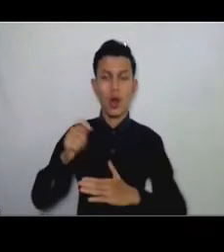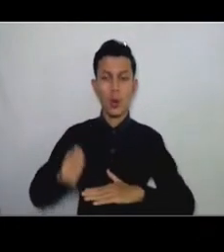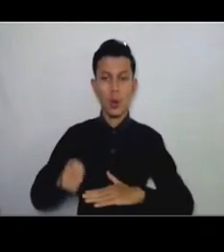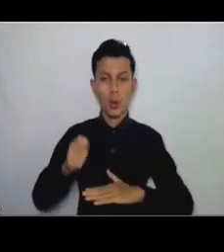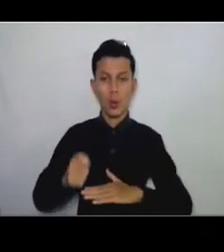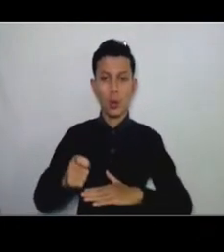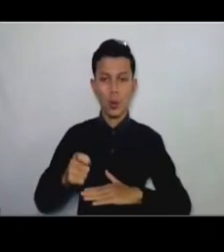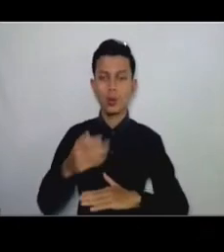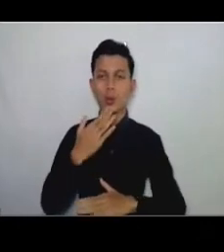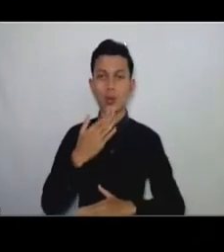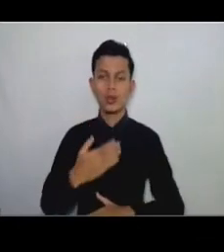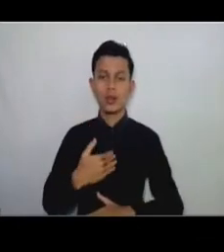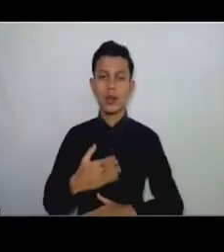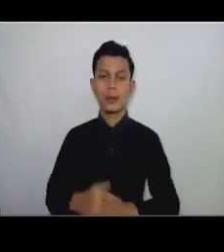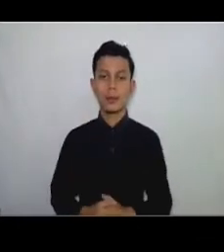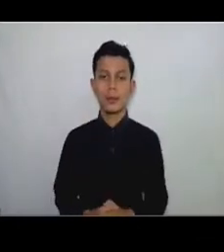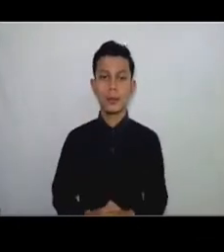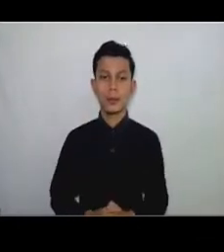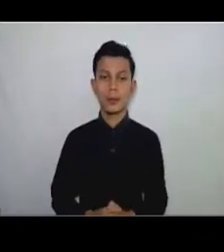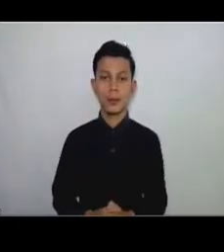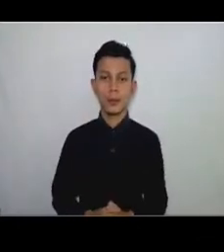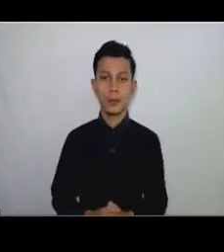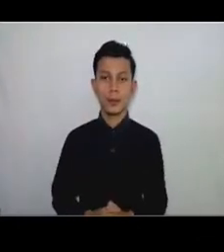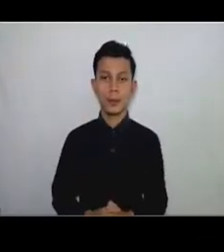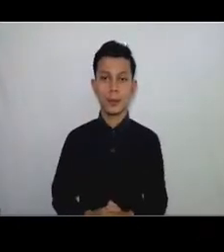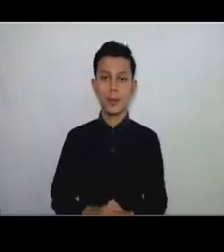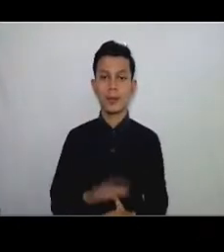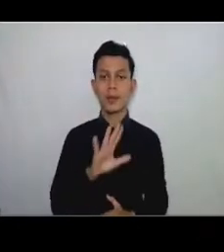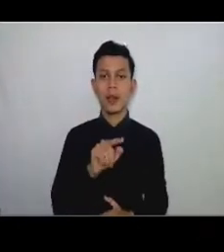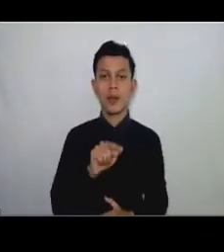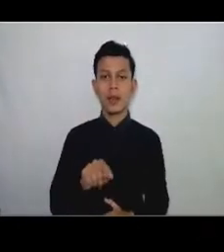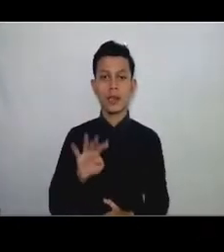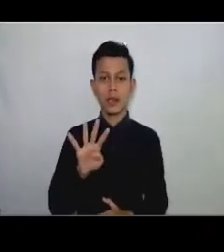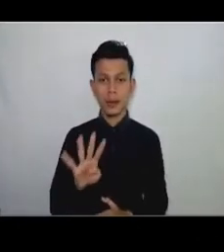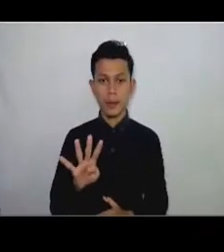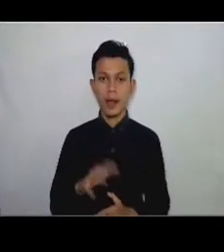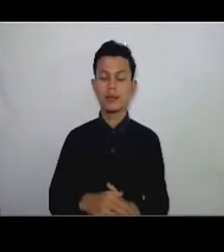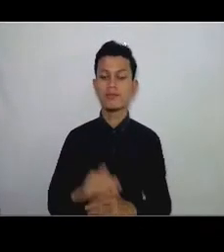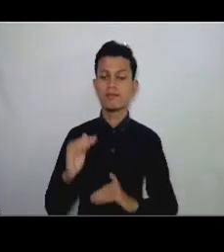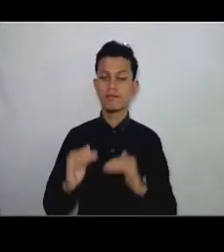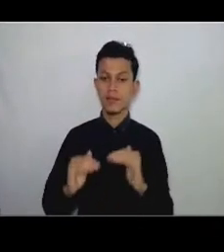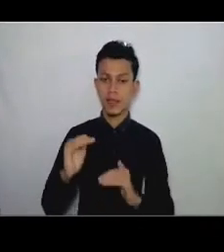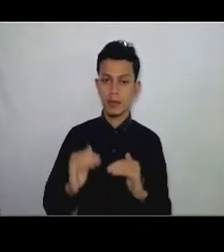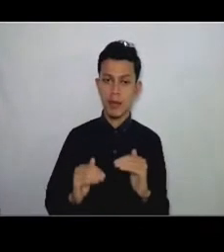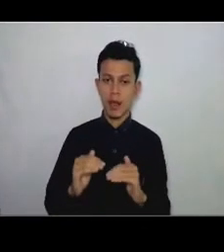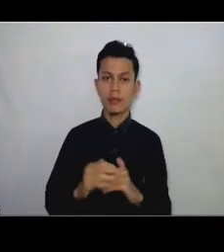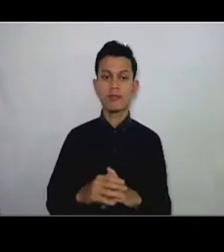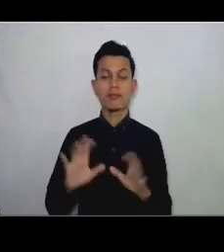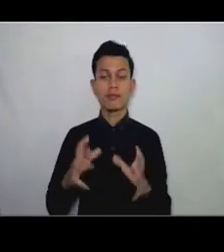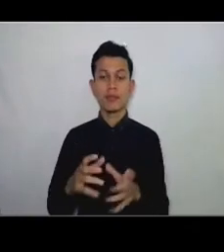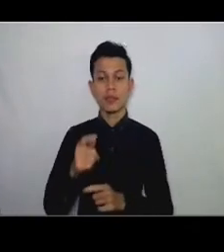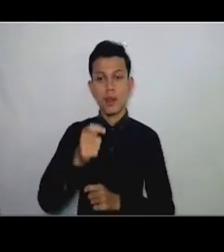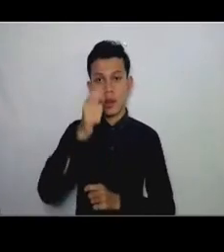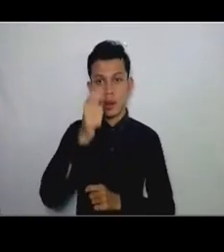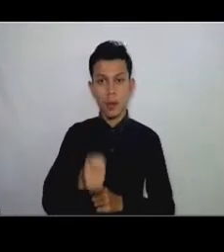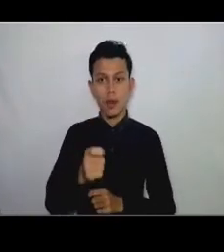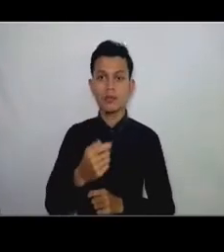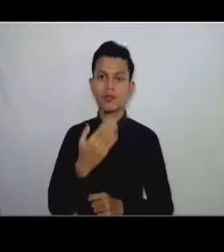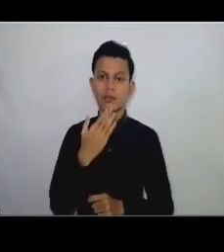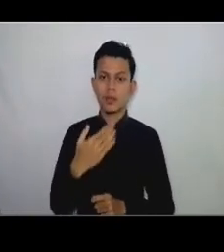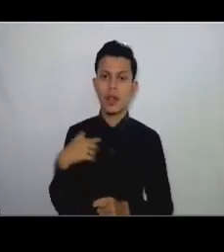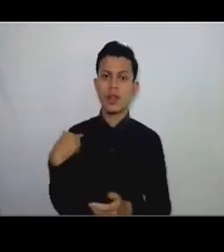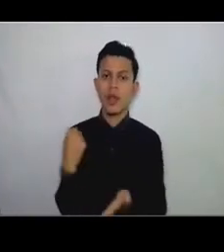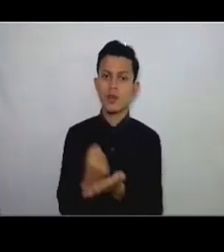laporan aguo 5 titi4 menimbang bahwa oleh karena majelis kehormatan berwenang untuk